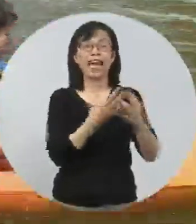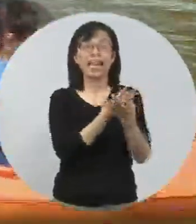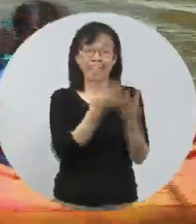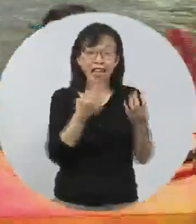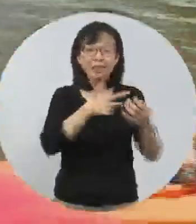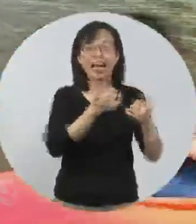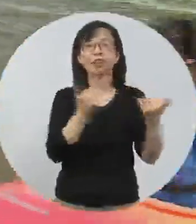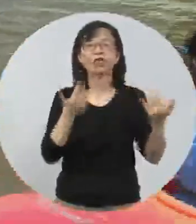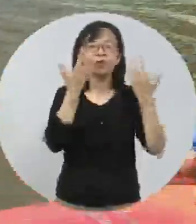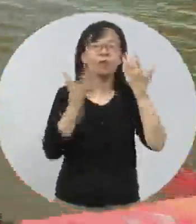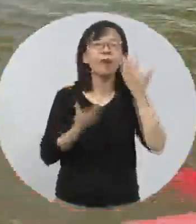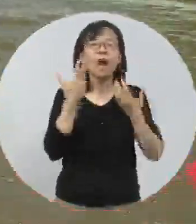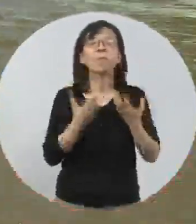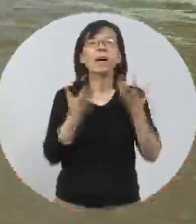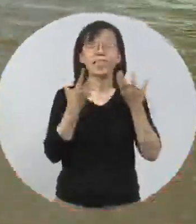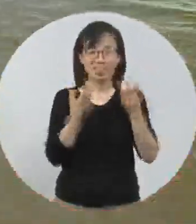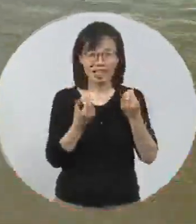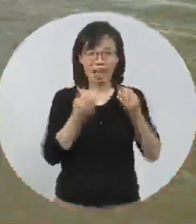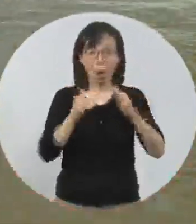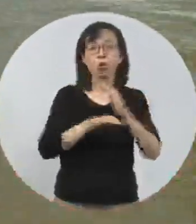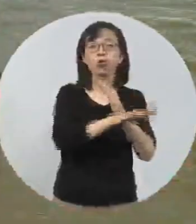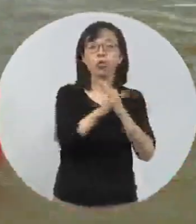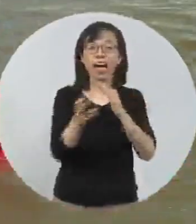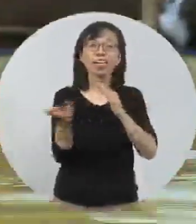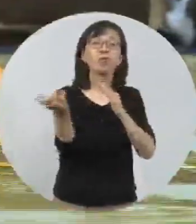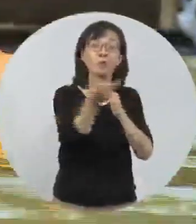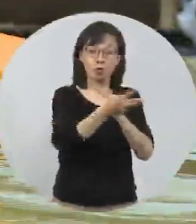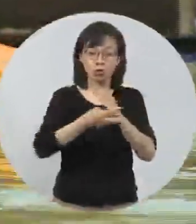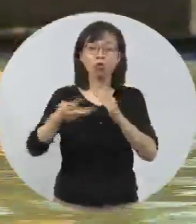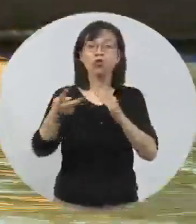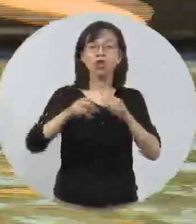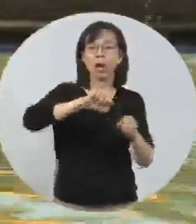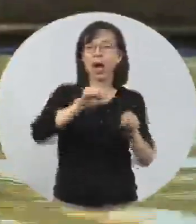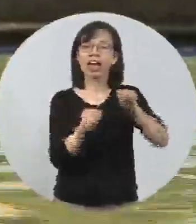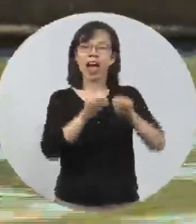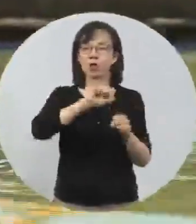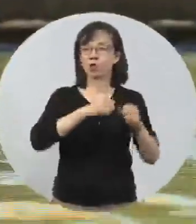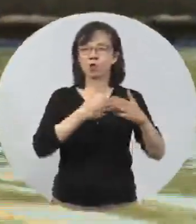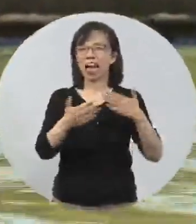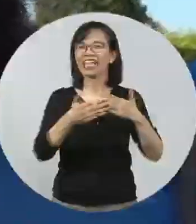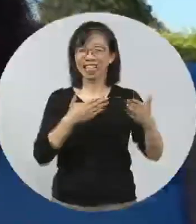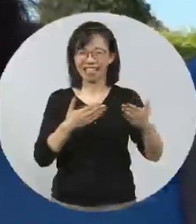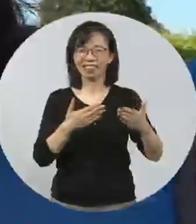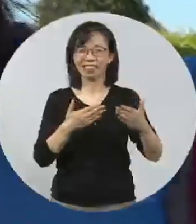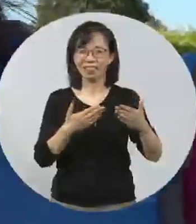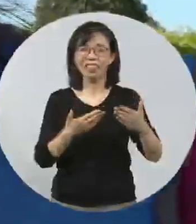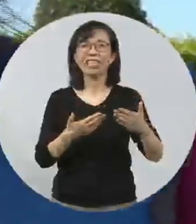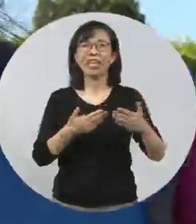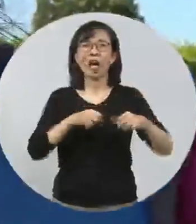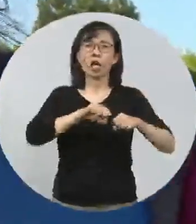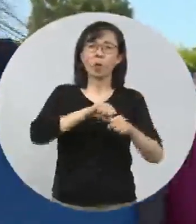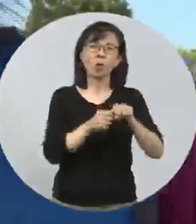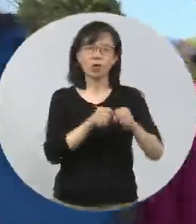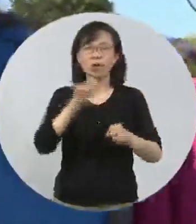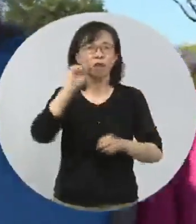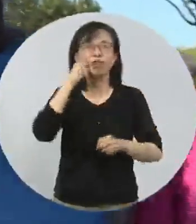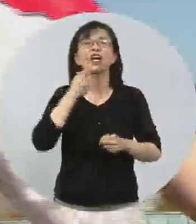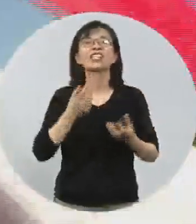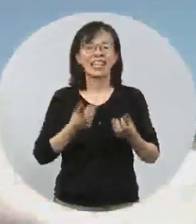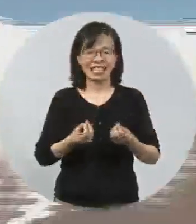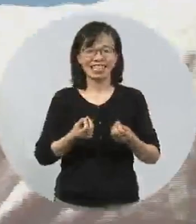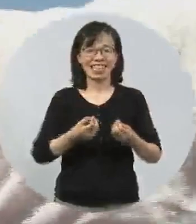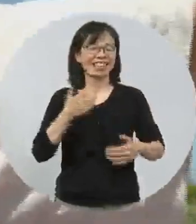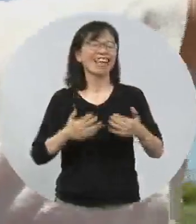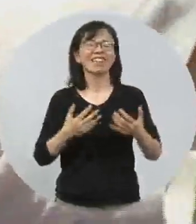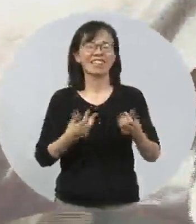。屋外流水プールではカヌー体験、 漕ぐのが難しかった 。